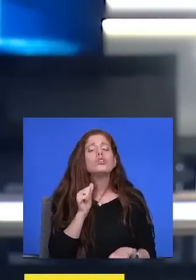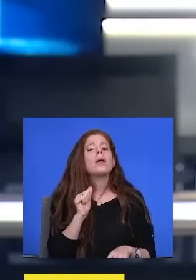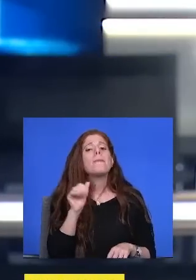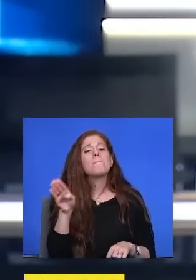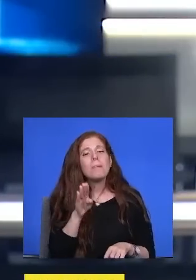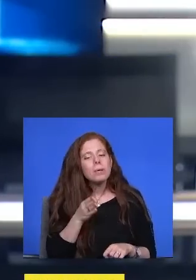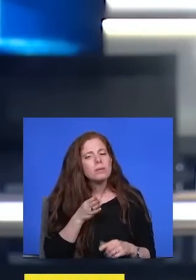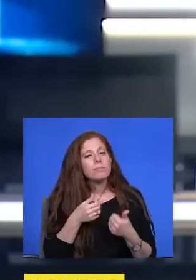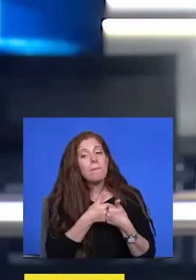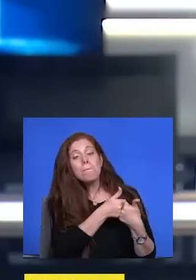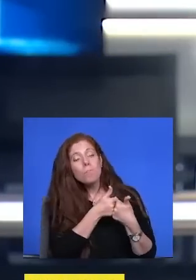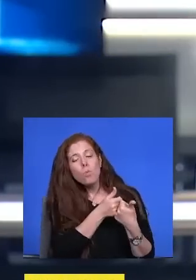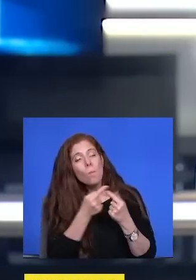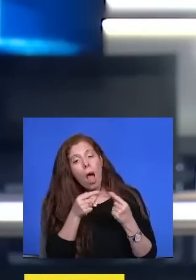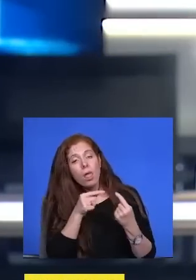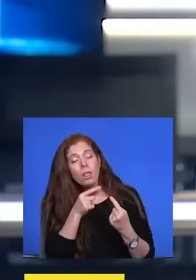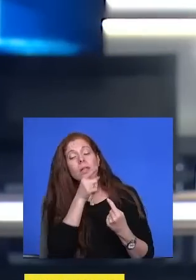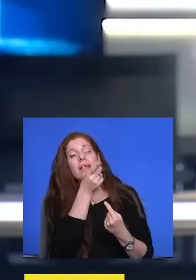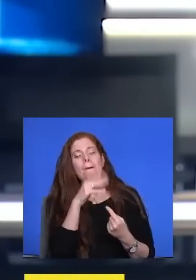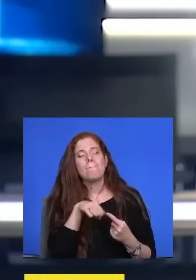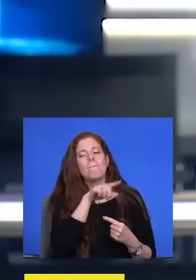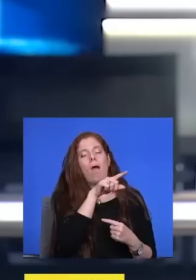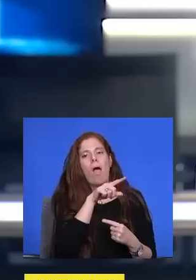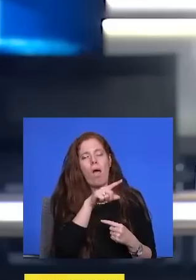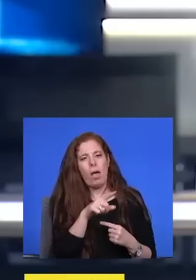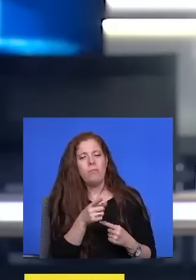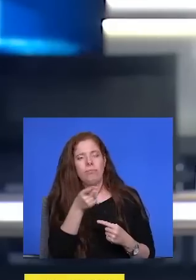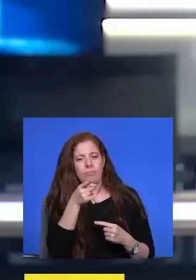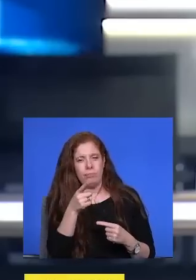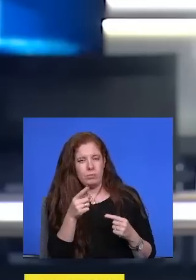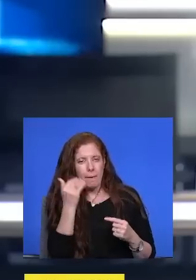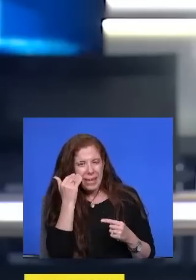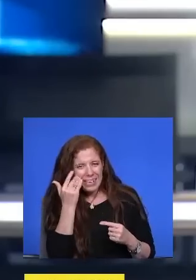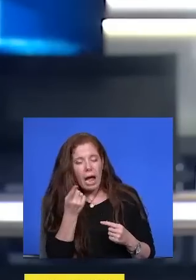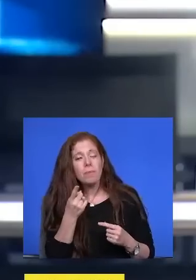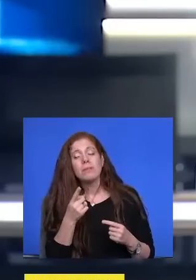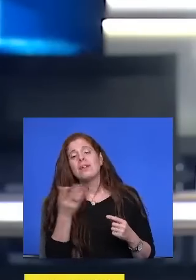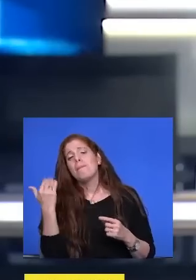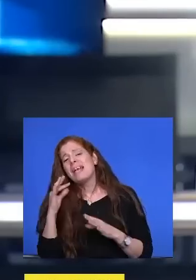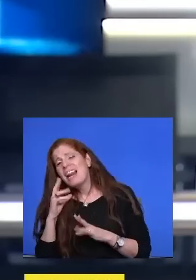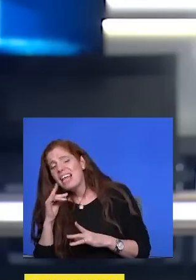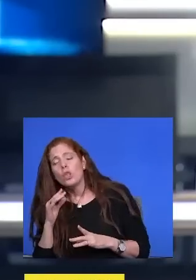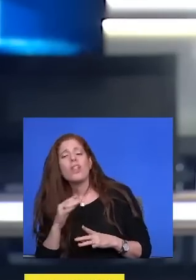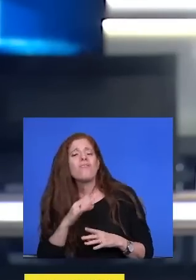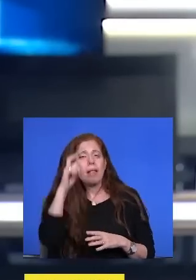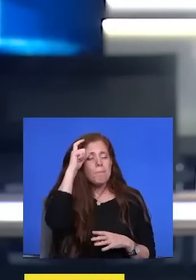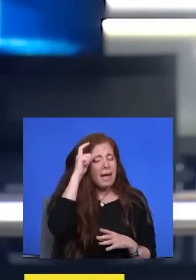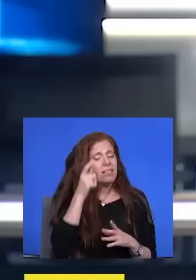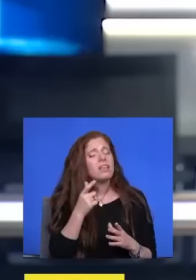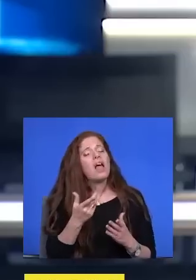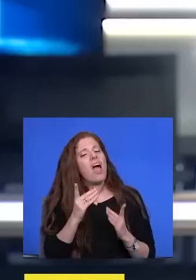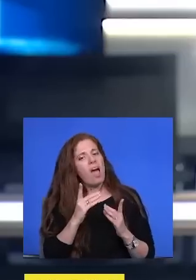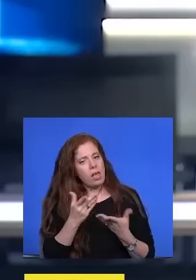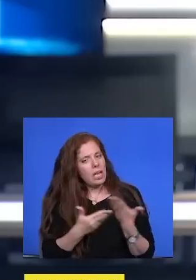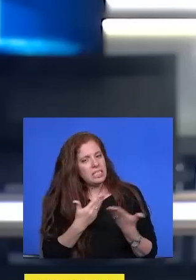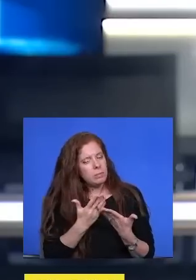עם הממשל האמריקני. מערכת היחסים שלו עם יושבי הבית הלבן, מקלינטון ועד ביידן, הייתה מורכבת וידעה עליות ומורדות.